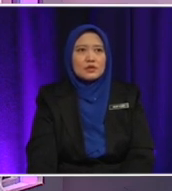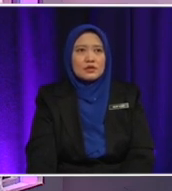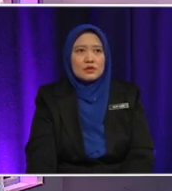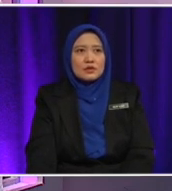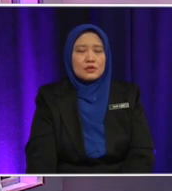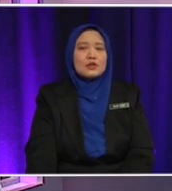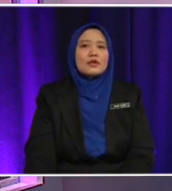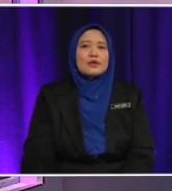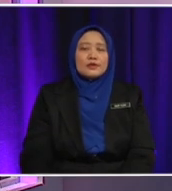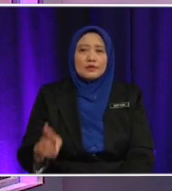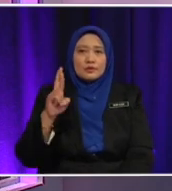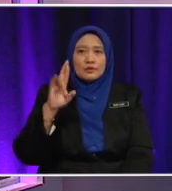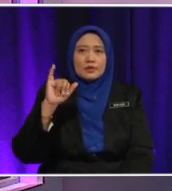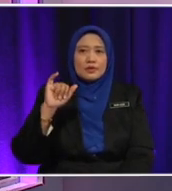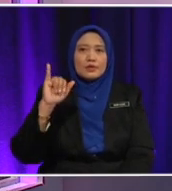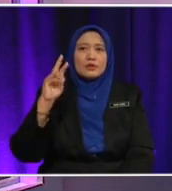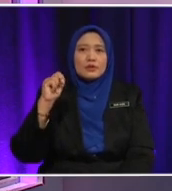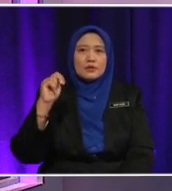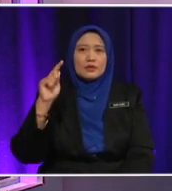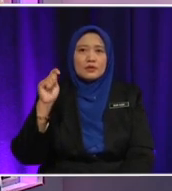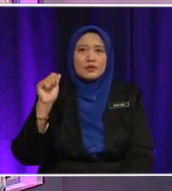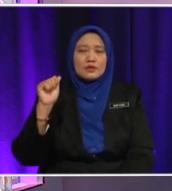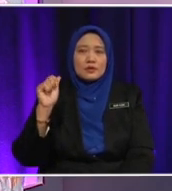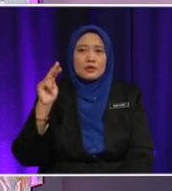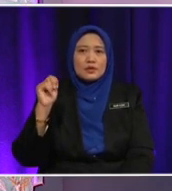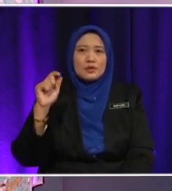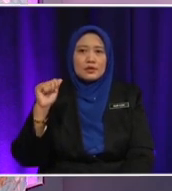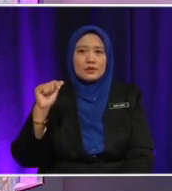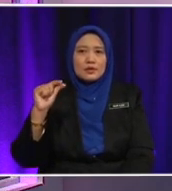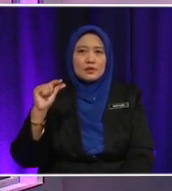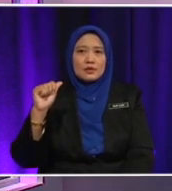rintangan Oke rintangan rintangan